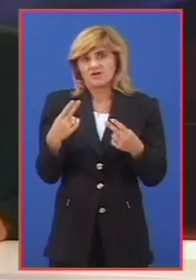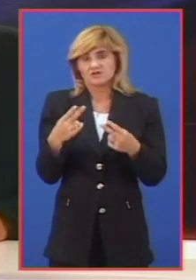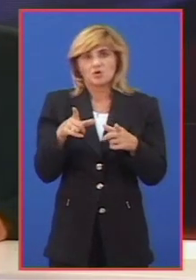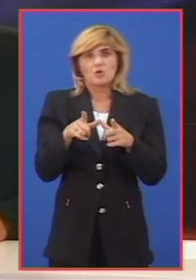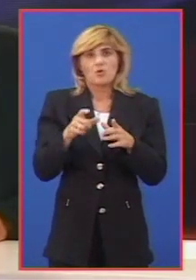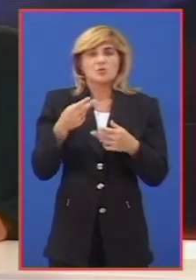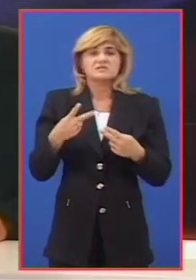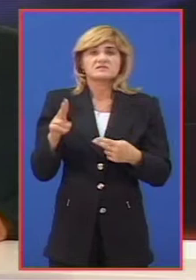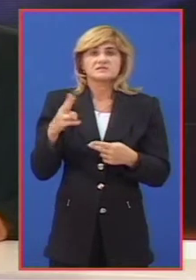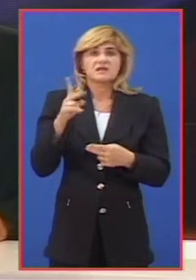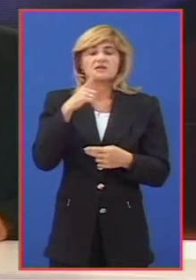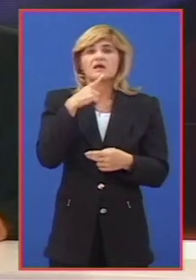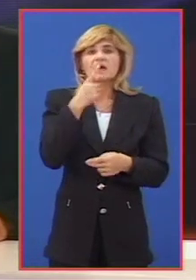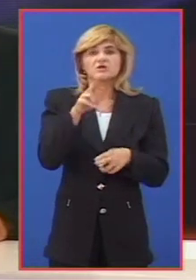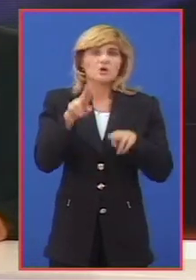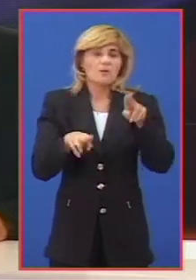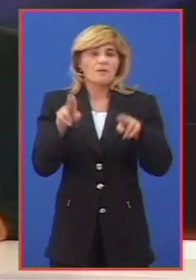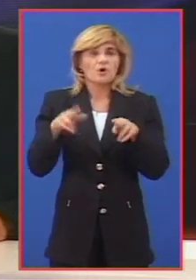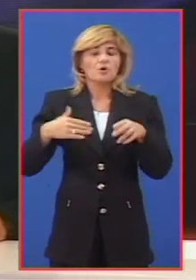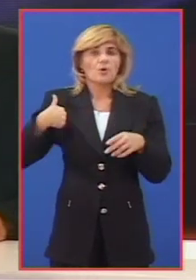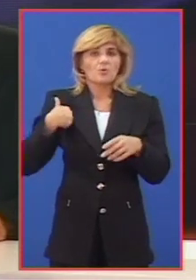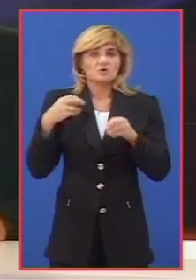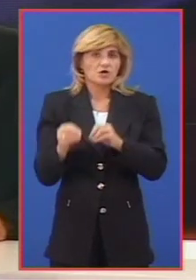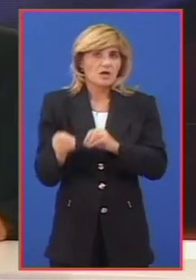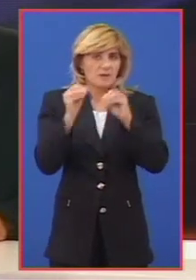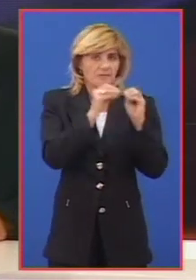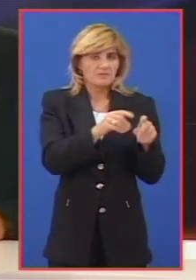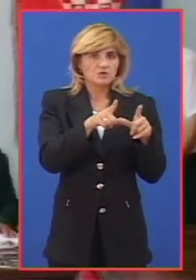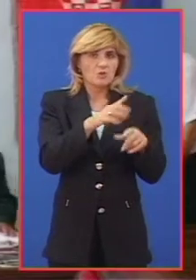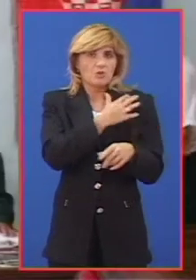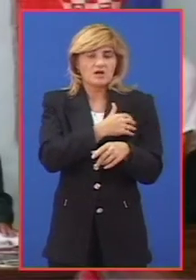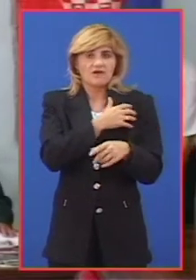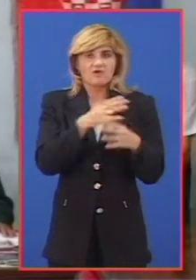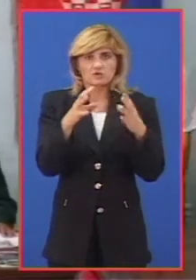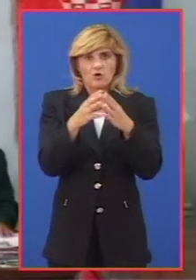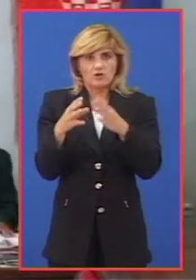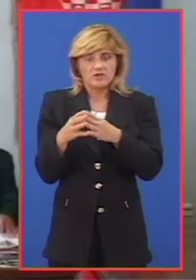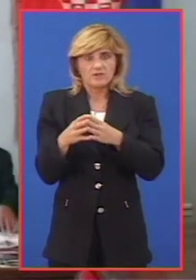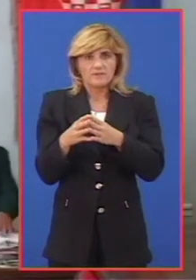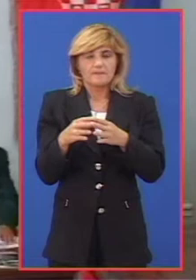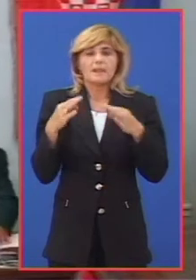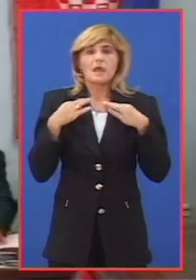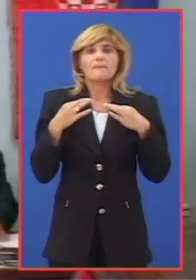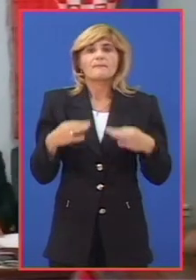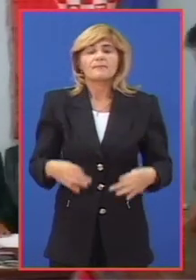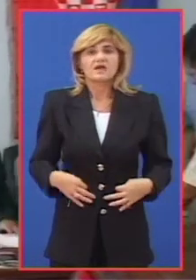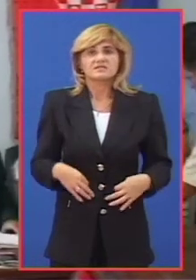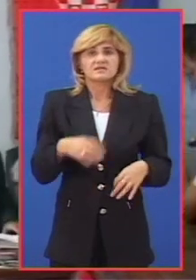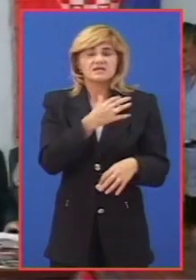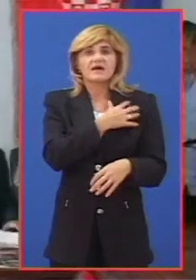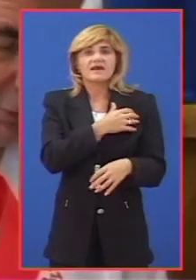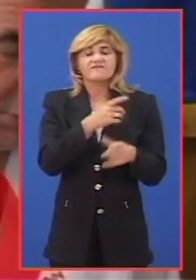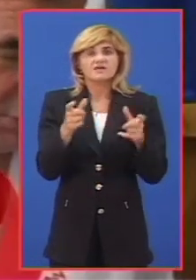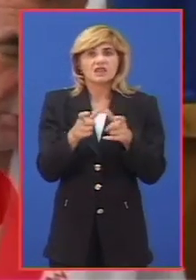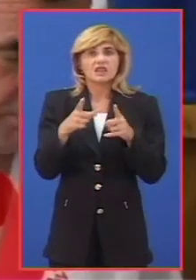stranci se nadaju da će se pojedini učenici prepisati u hrvatsko odeljenje. Predsednik Hrvatskog akademskog društva,